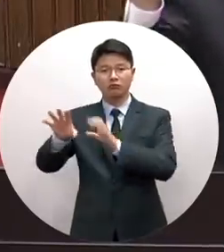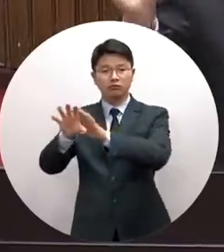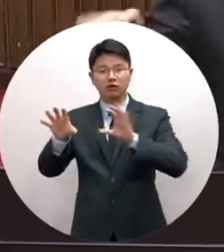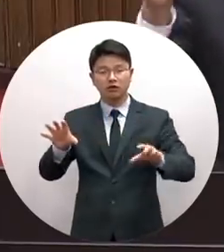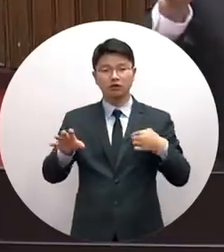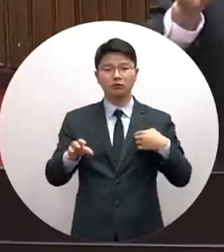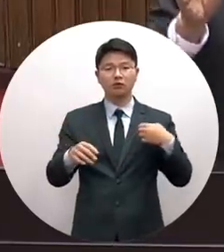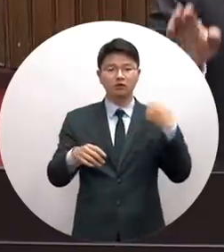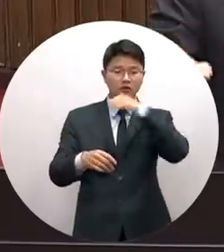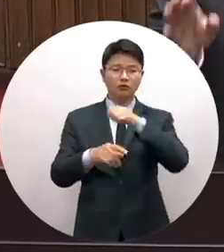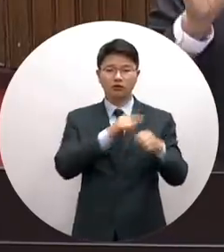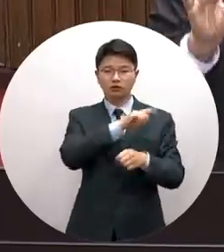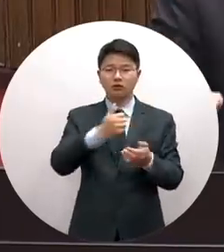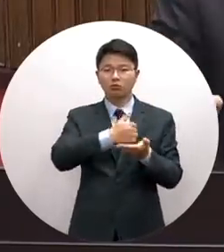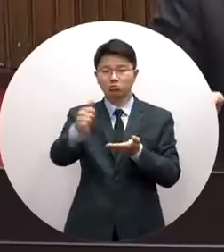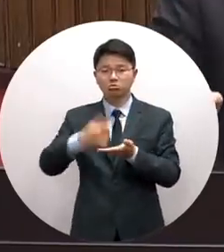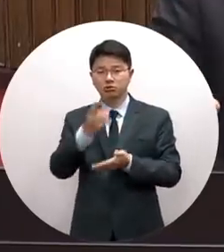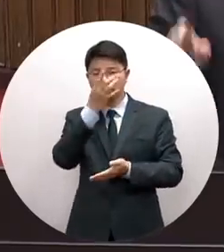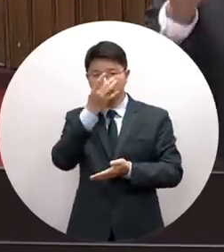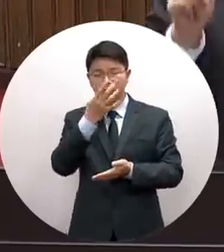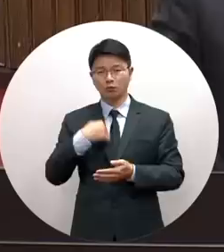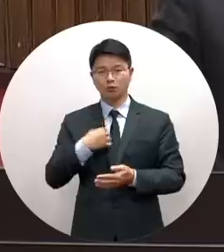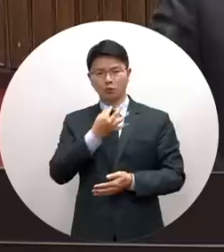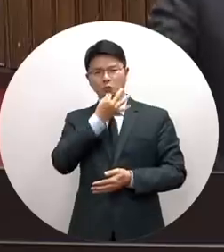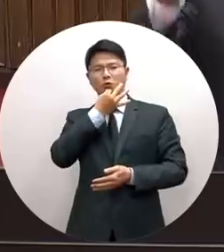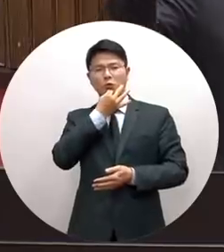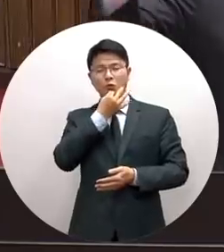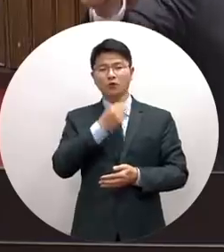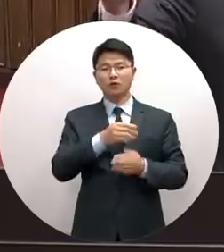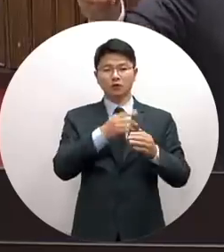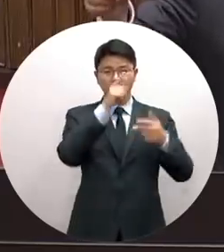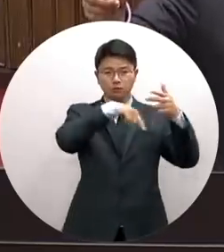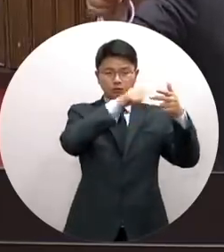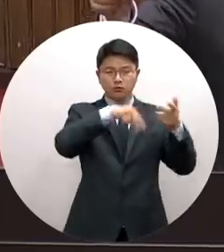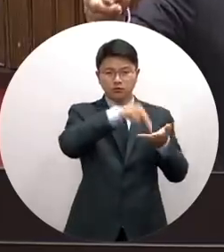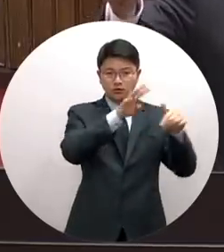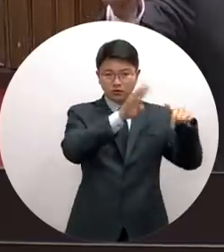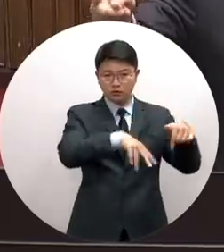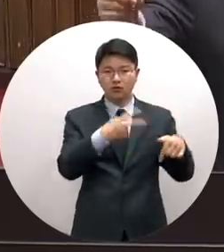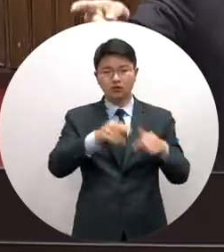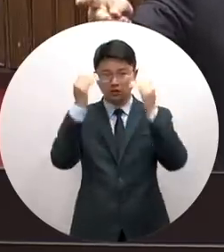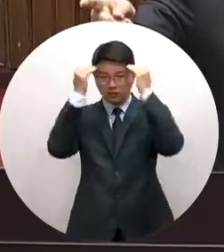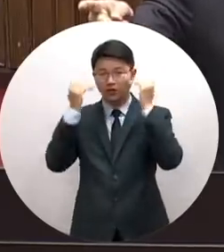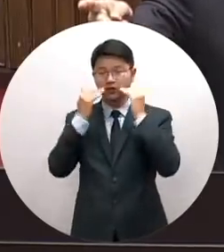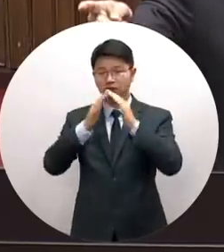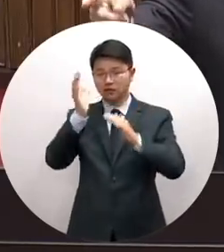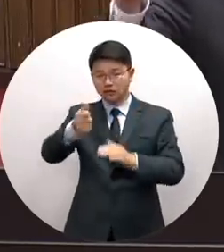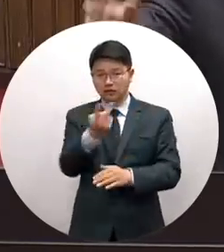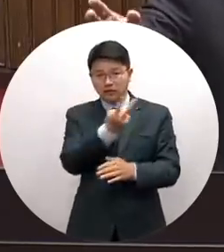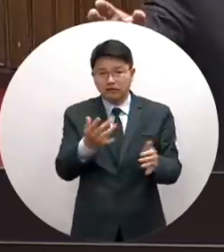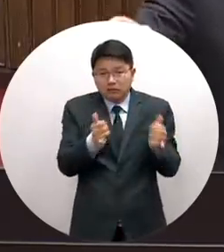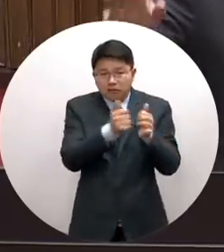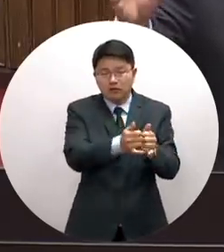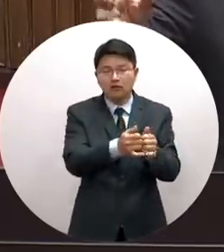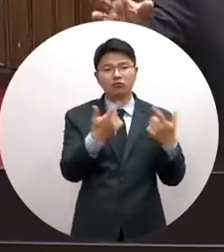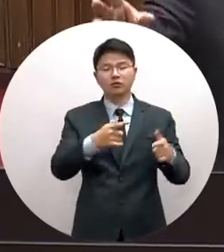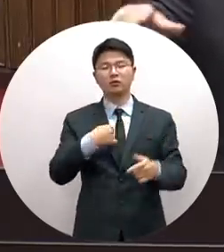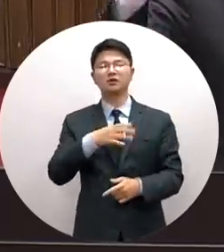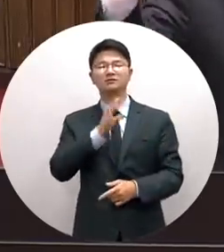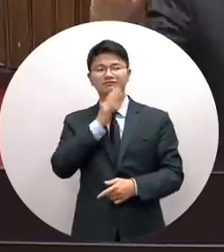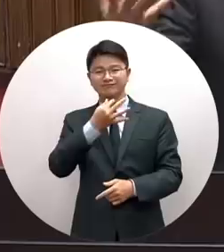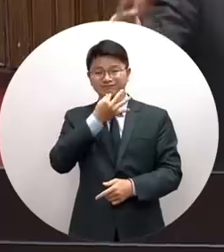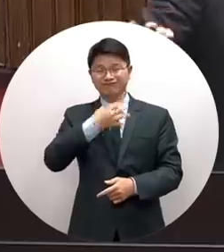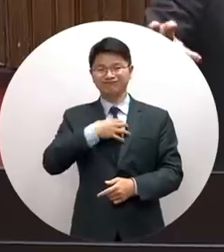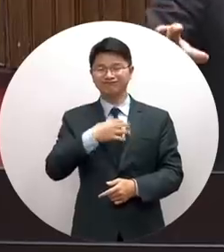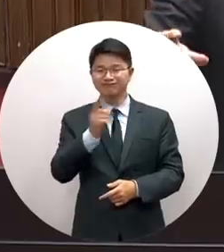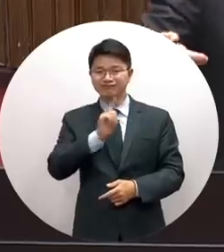是朱立伦韩国瑜的合体，我怕的反而是朱立伦讲重启核四，以及什么事情